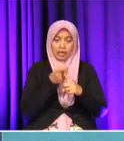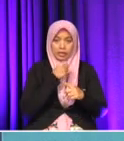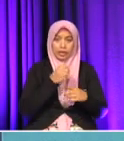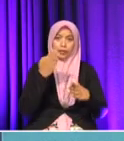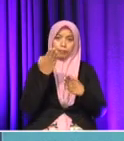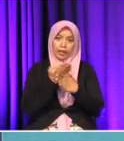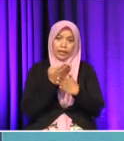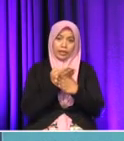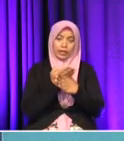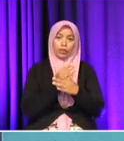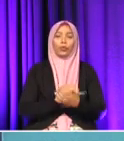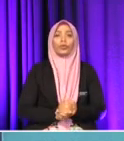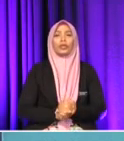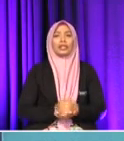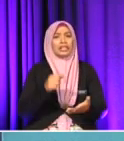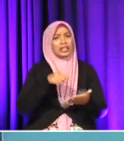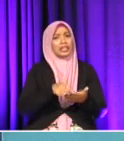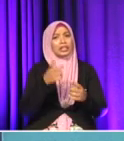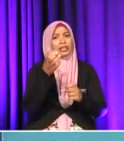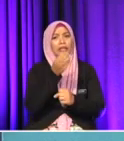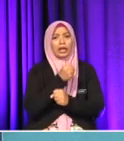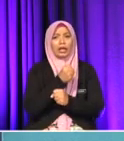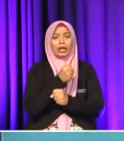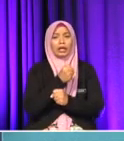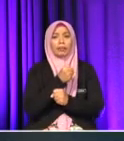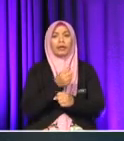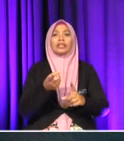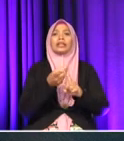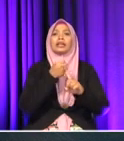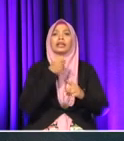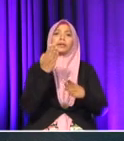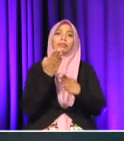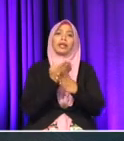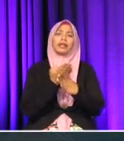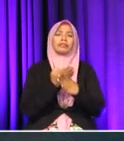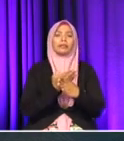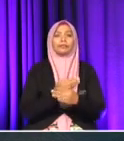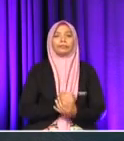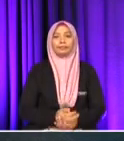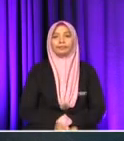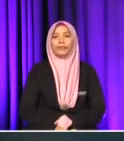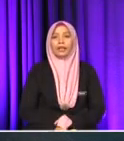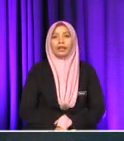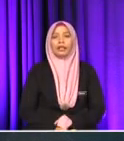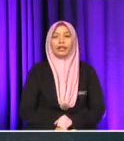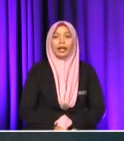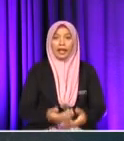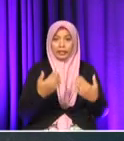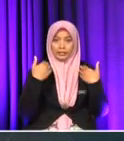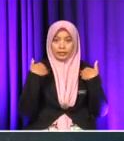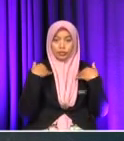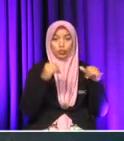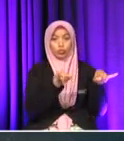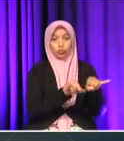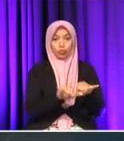kita sudah tahu oke oh ini dari bank betul pertanyaannya betul Alhamdulillah di bidan anda besar oke